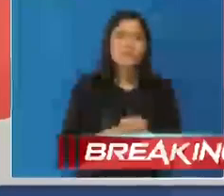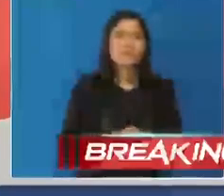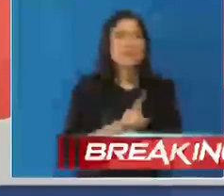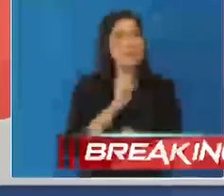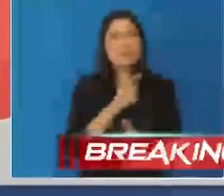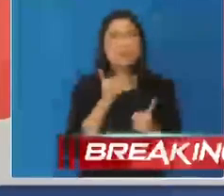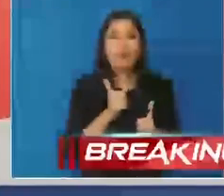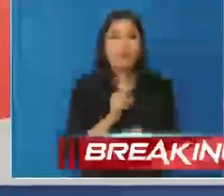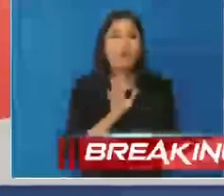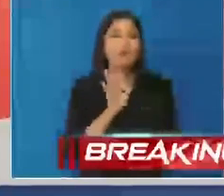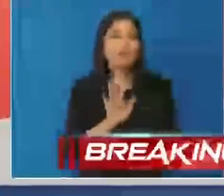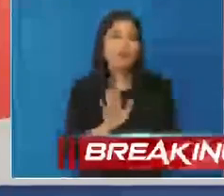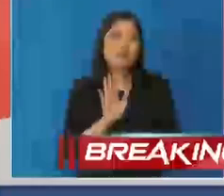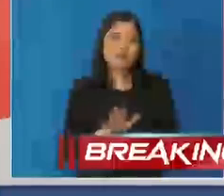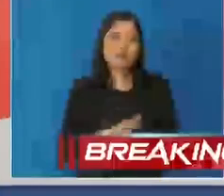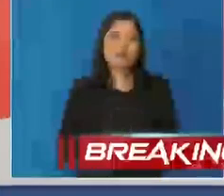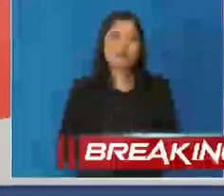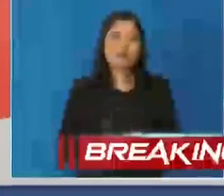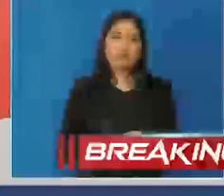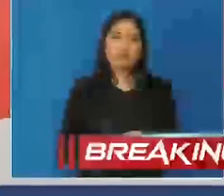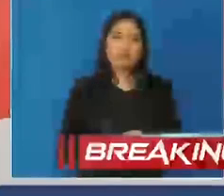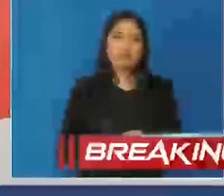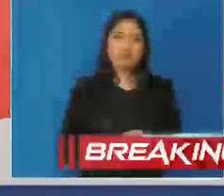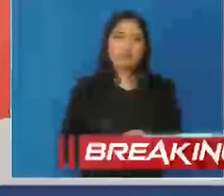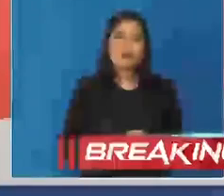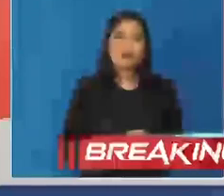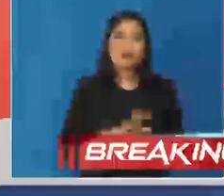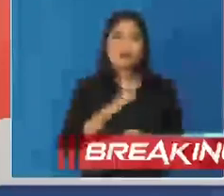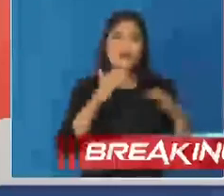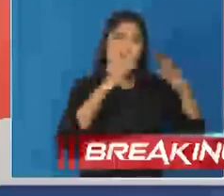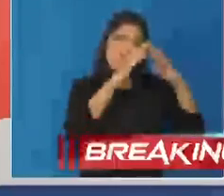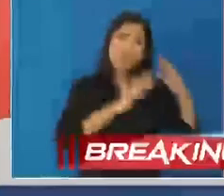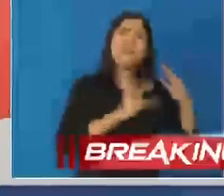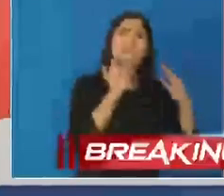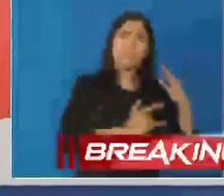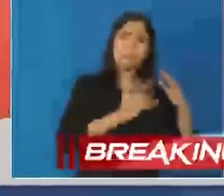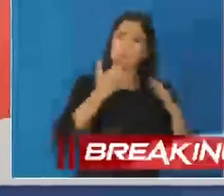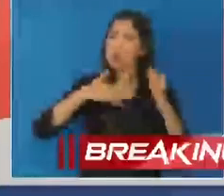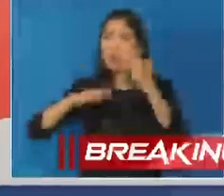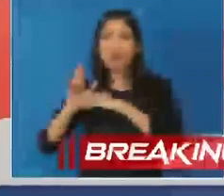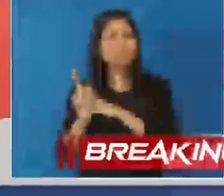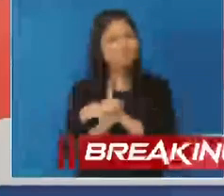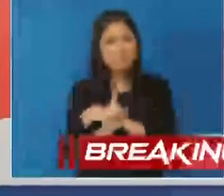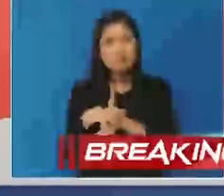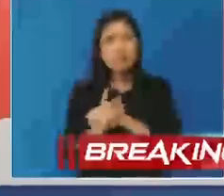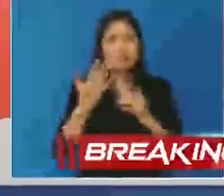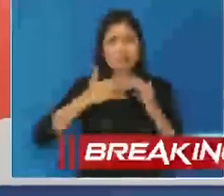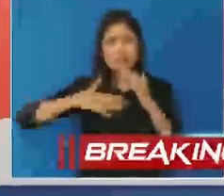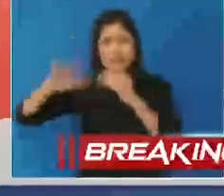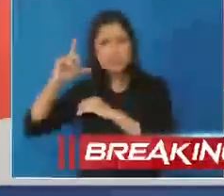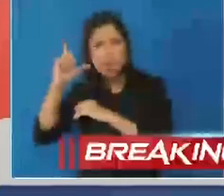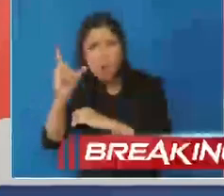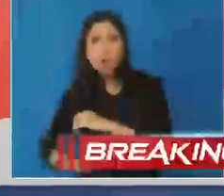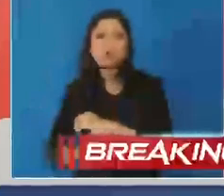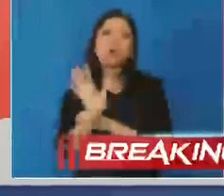berhati-hatilah tidak perlu meninggalkan rumah tidak perlu bepergian yang jauh